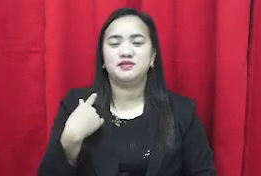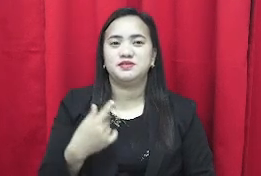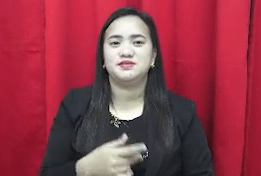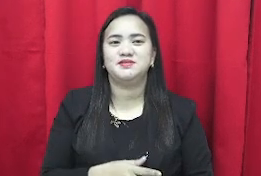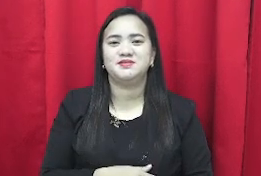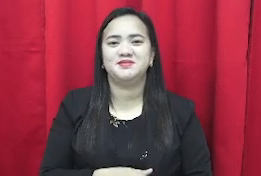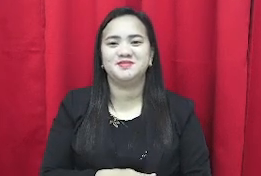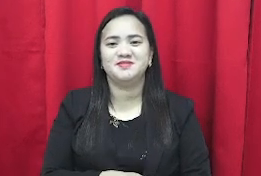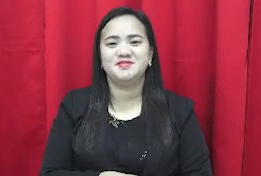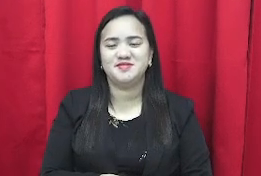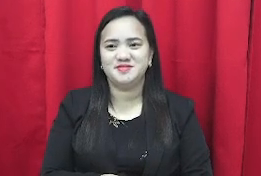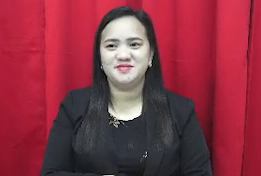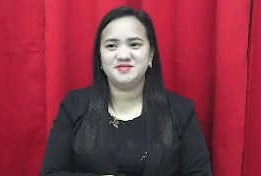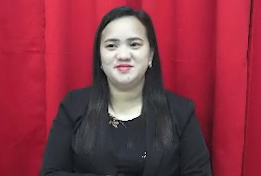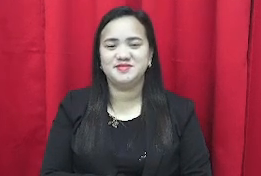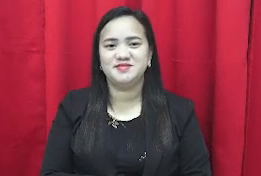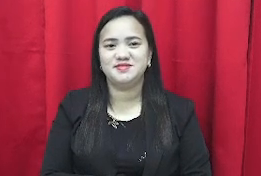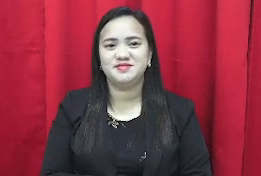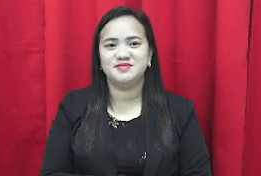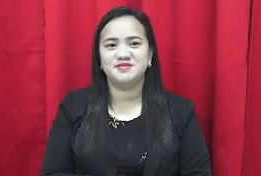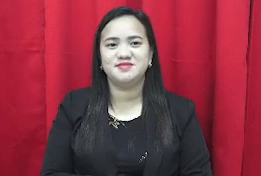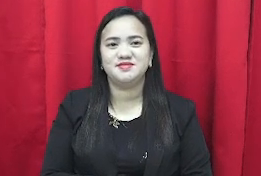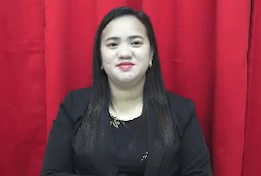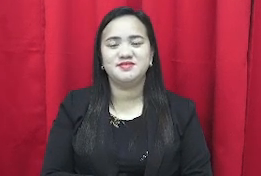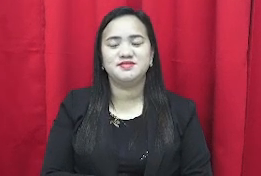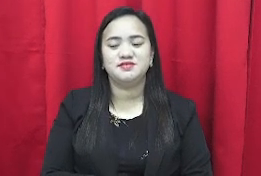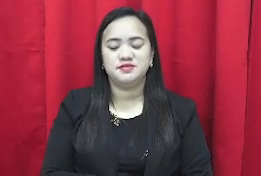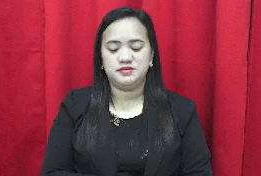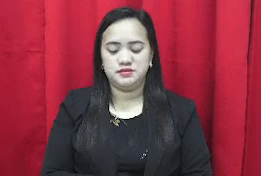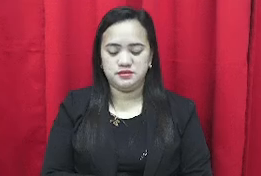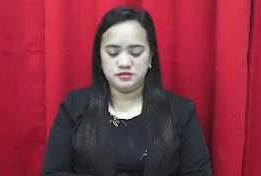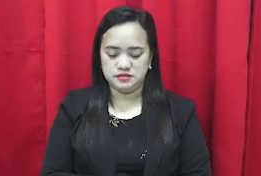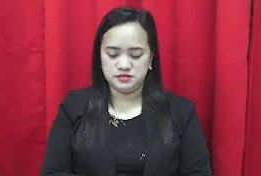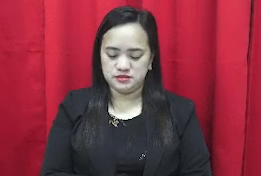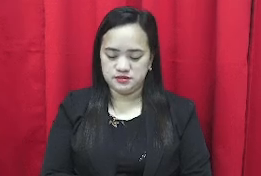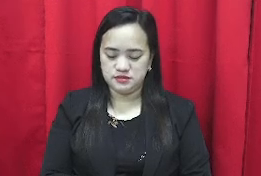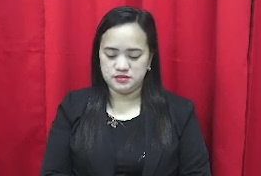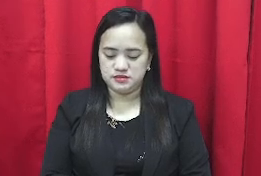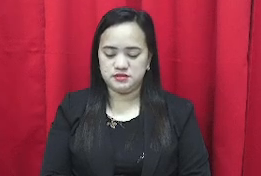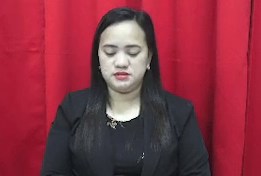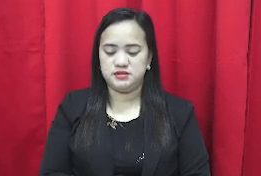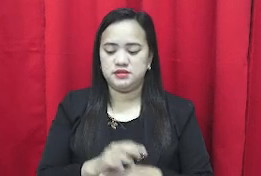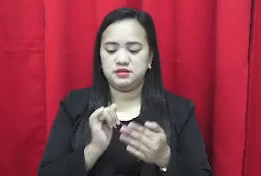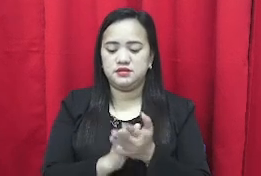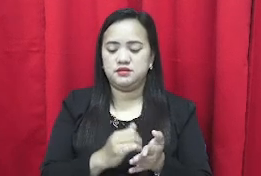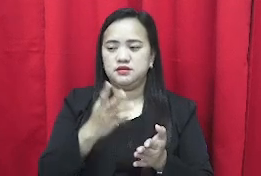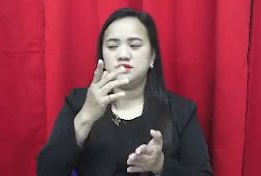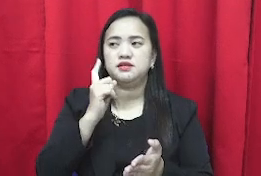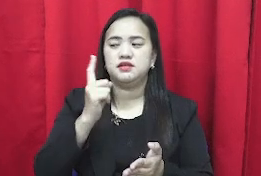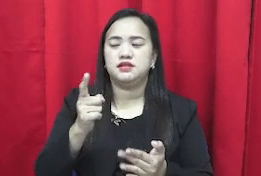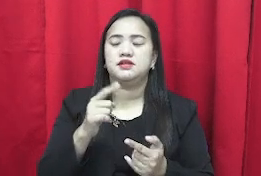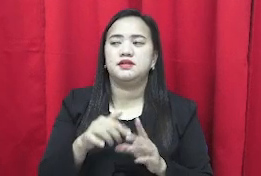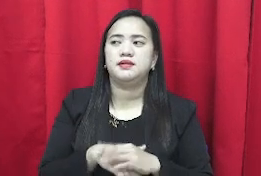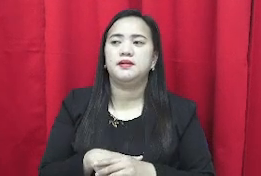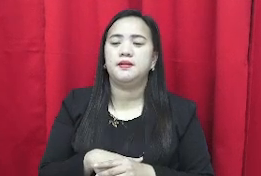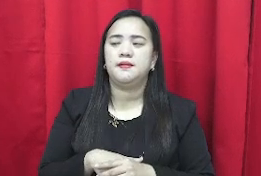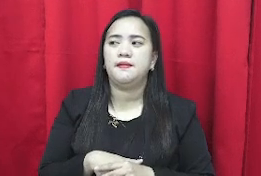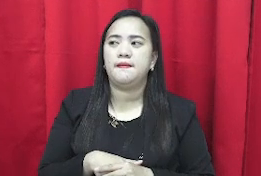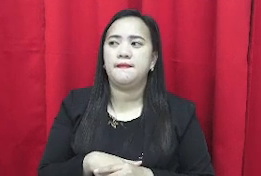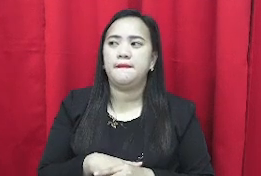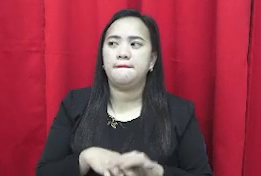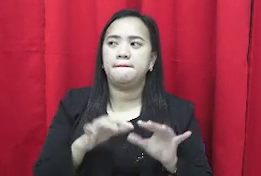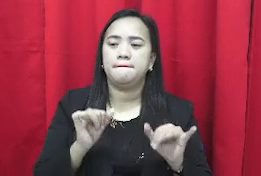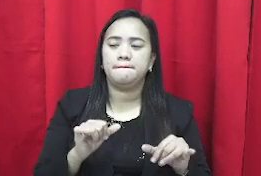hose Hwag kawawaang bansa Huwag naman po Huwag naman ' ba eh kay Sabi ko nga kahapon sa mga ano eh o Akalain mo may